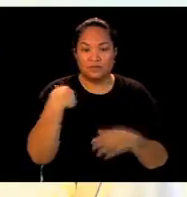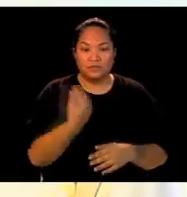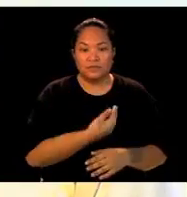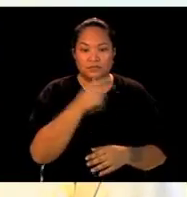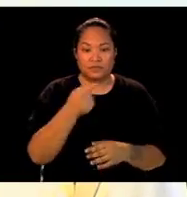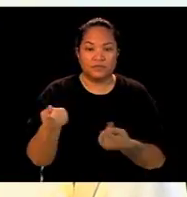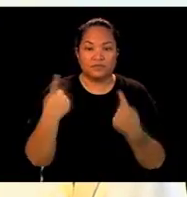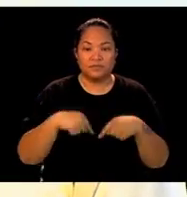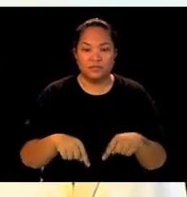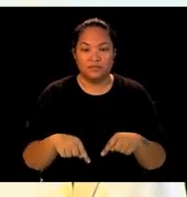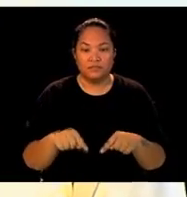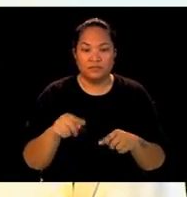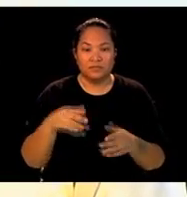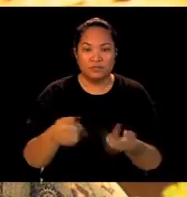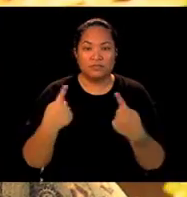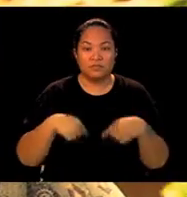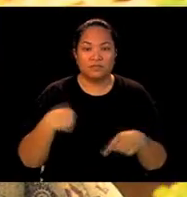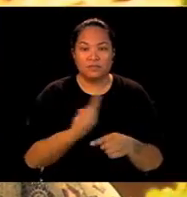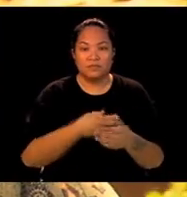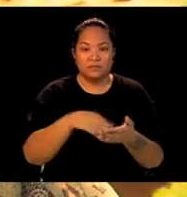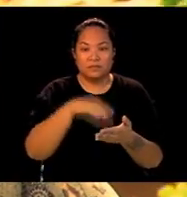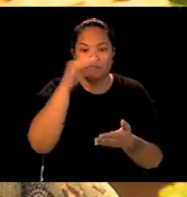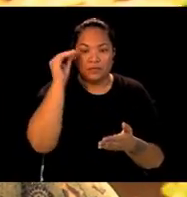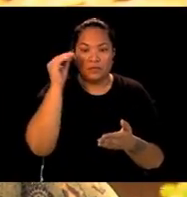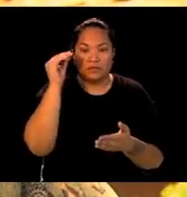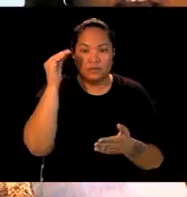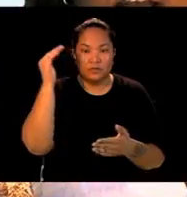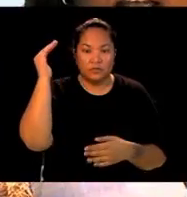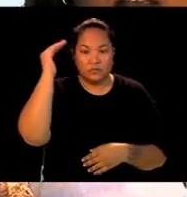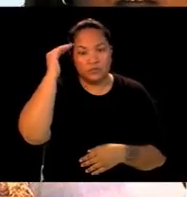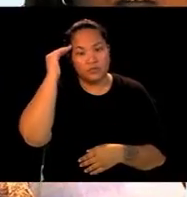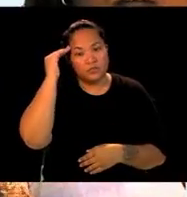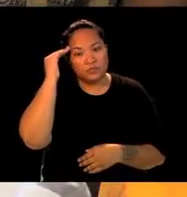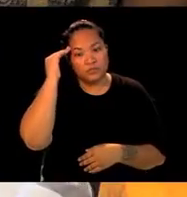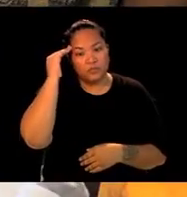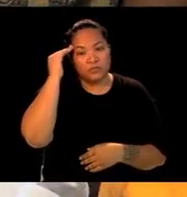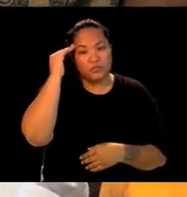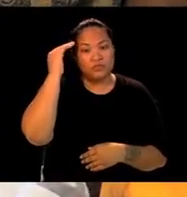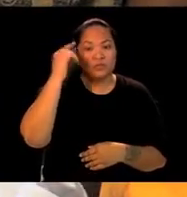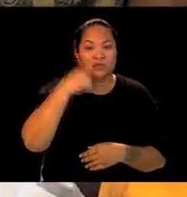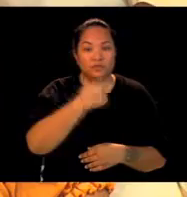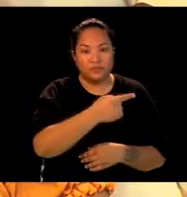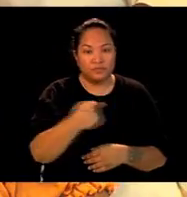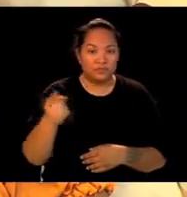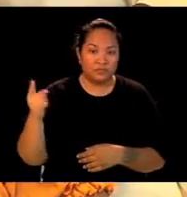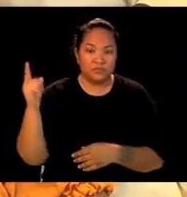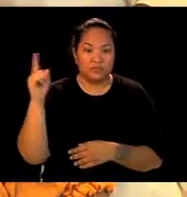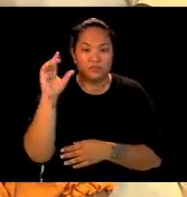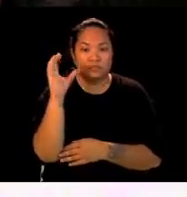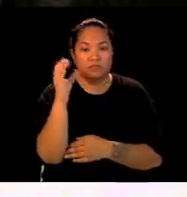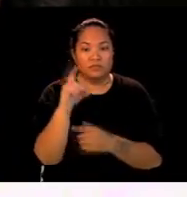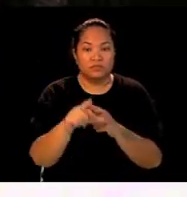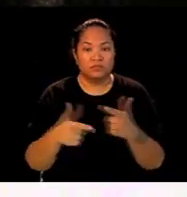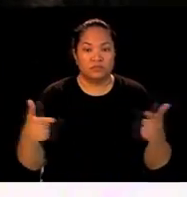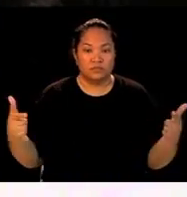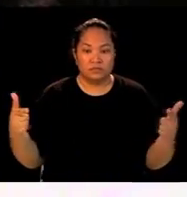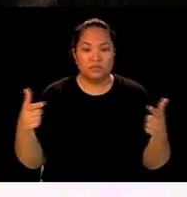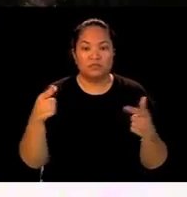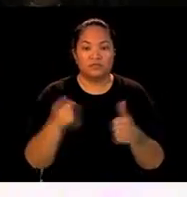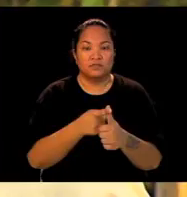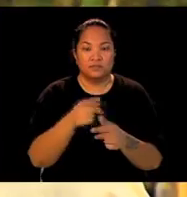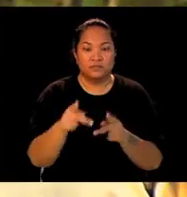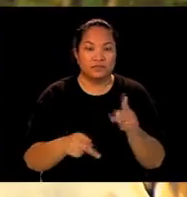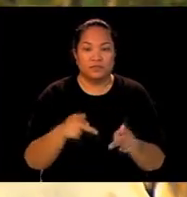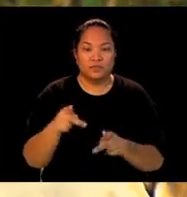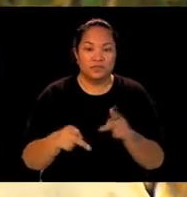Ekungu, kita ni manatati, maya jataketungo, ihinasu, ihiningu, jansinangan,